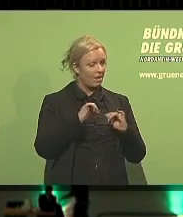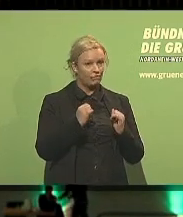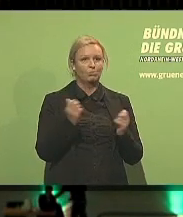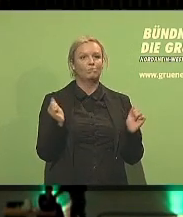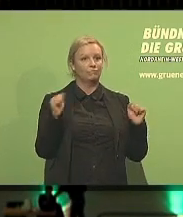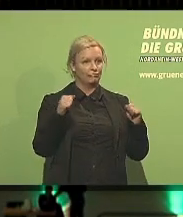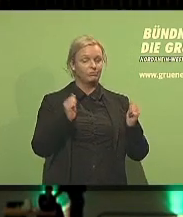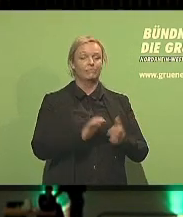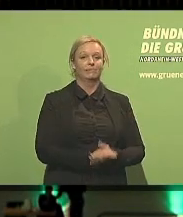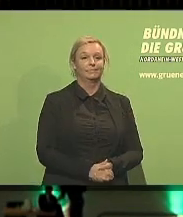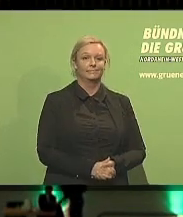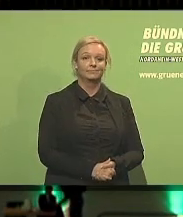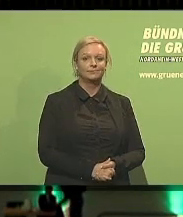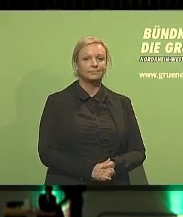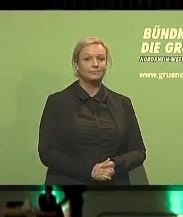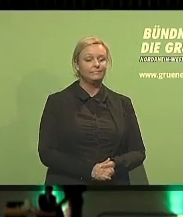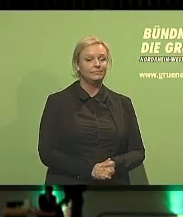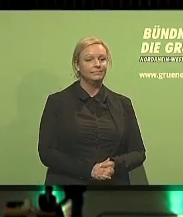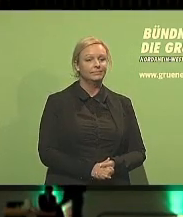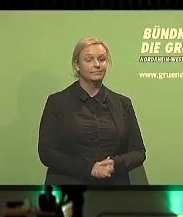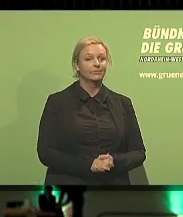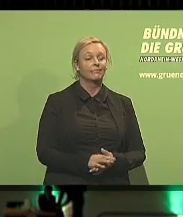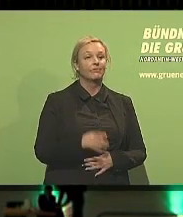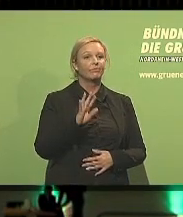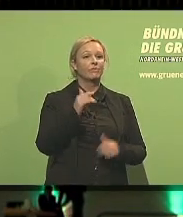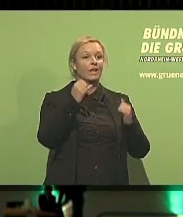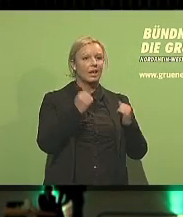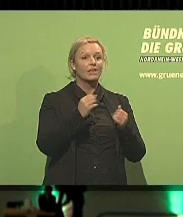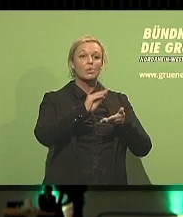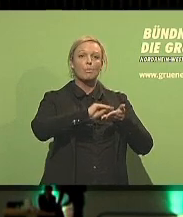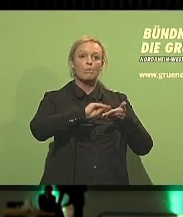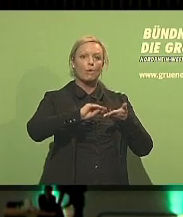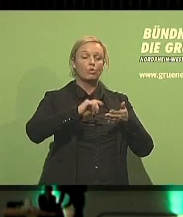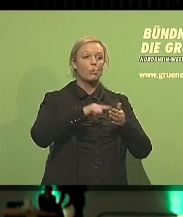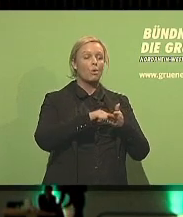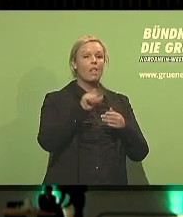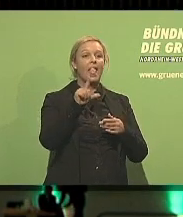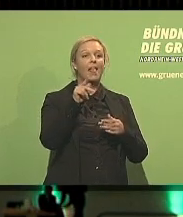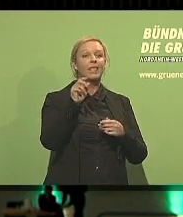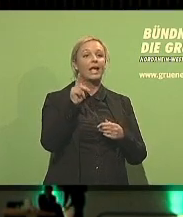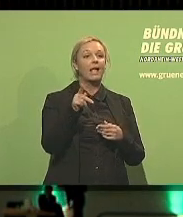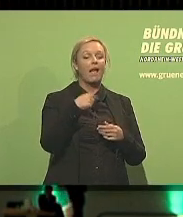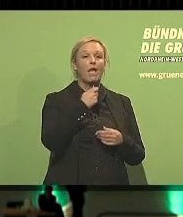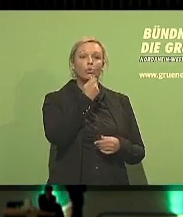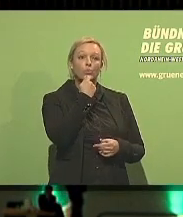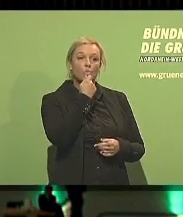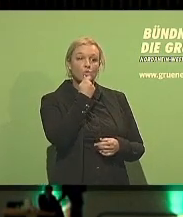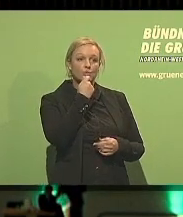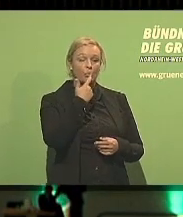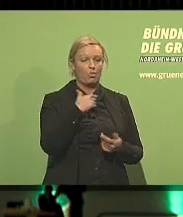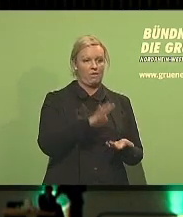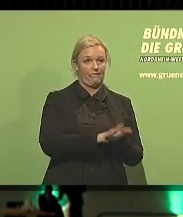beschlossen. Dann müssen wir noch das Protokoll der LDK von Duisburg miteinander verabschieden.